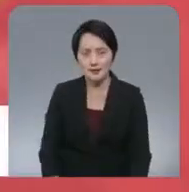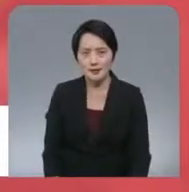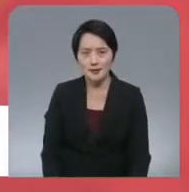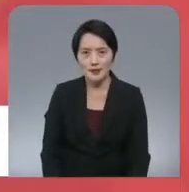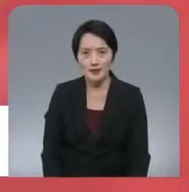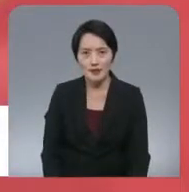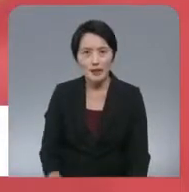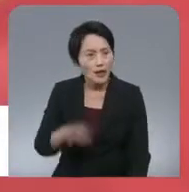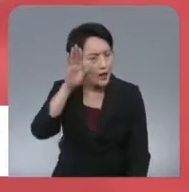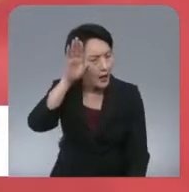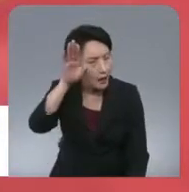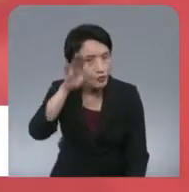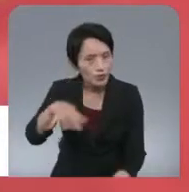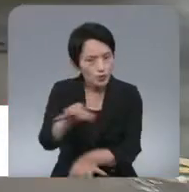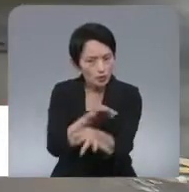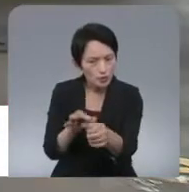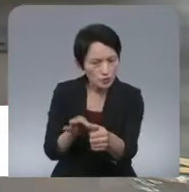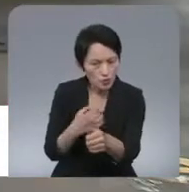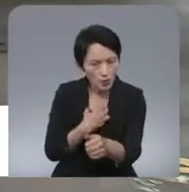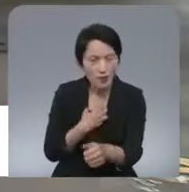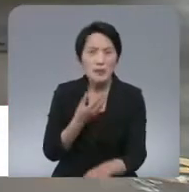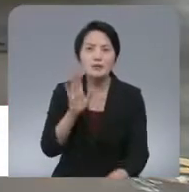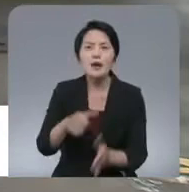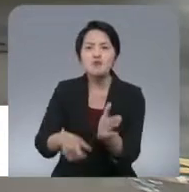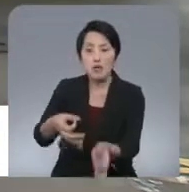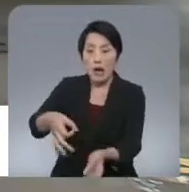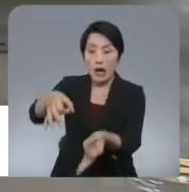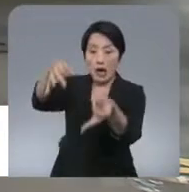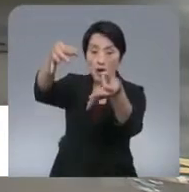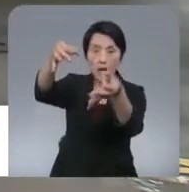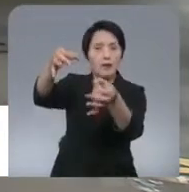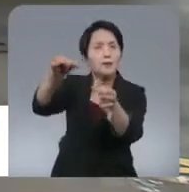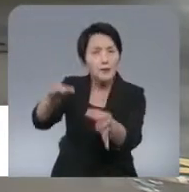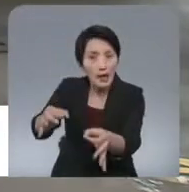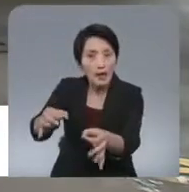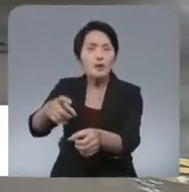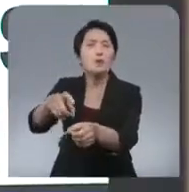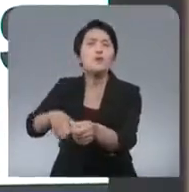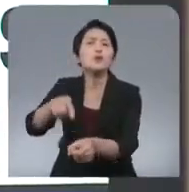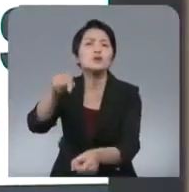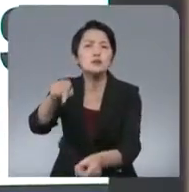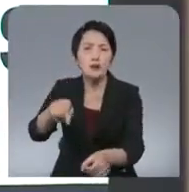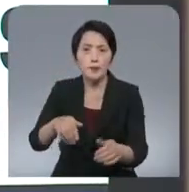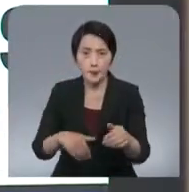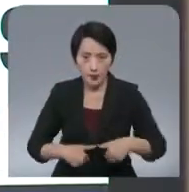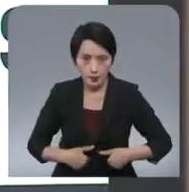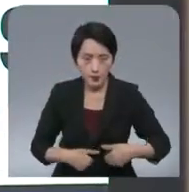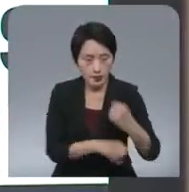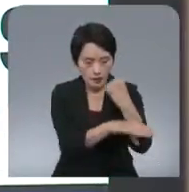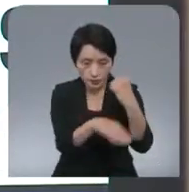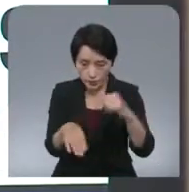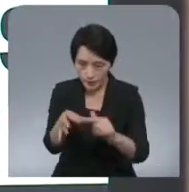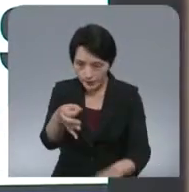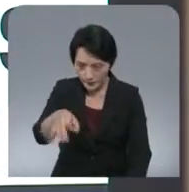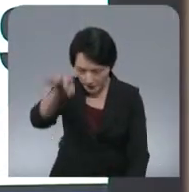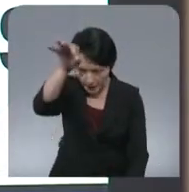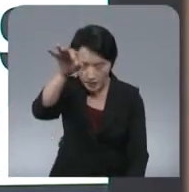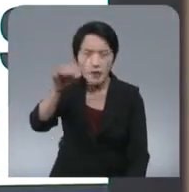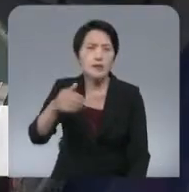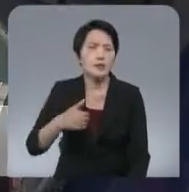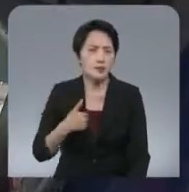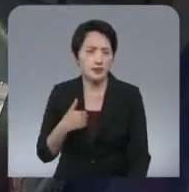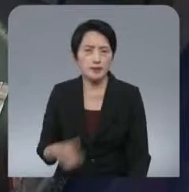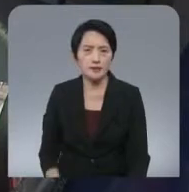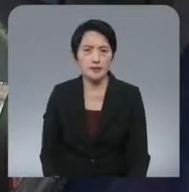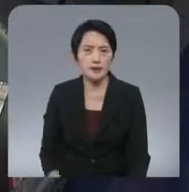với 19 đã bắt đầu tăng từ tháng 8 năm ngoái và đã được nâng tới 1,75 phần trăm chỉ trong vòng một năm qua đi ok